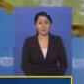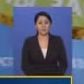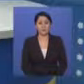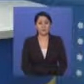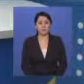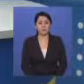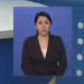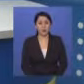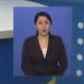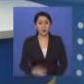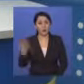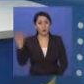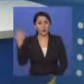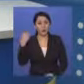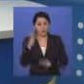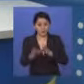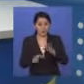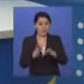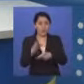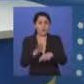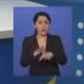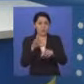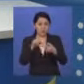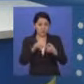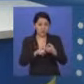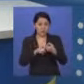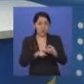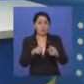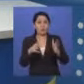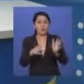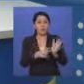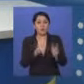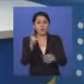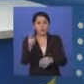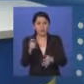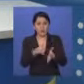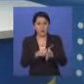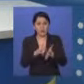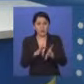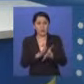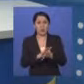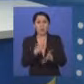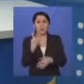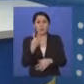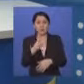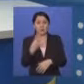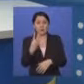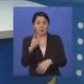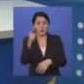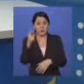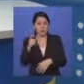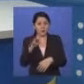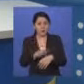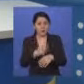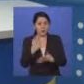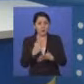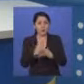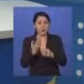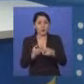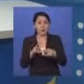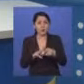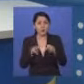қызметі. Өткен тәулікте коронавирус инфекциясын жұқтырудың 70 жағдайы тіркелді. Олардың 24-інде ауру белгілері бар.